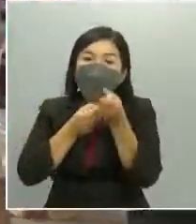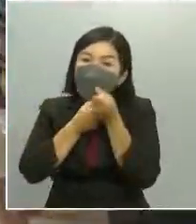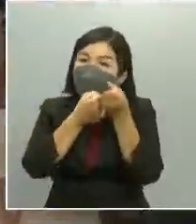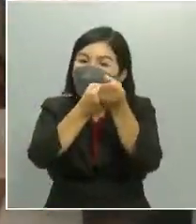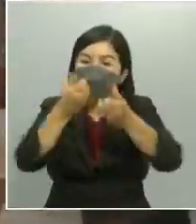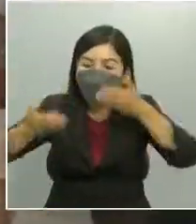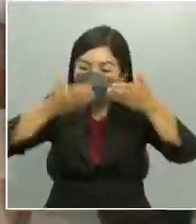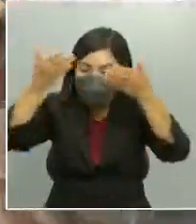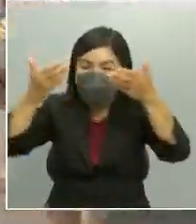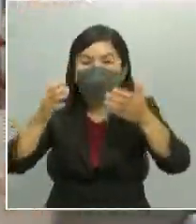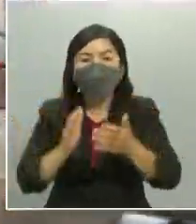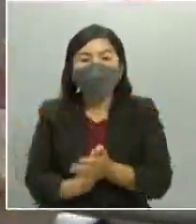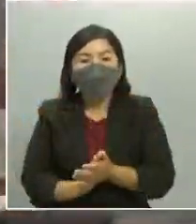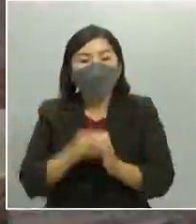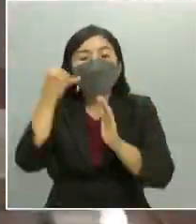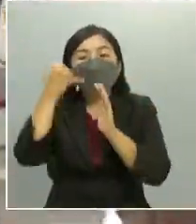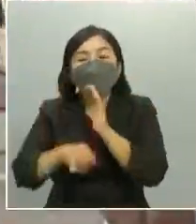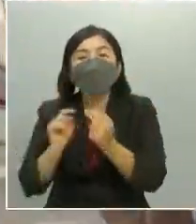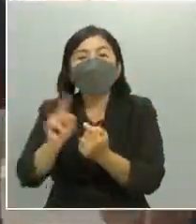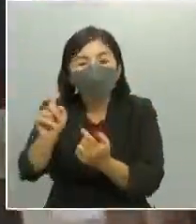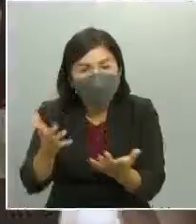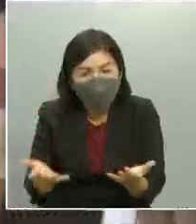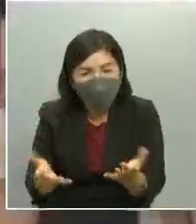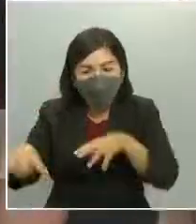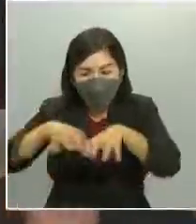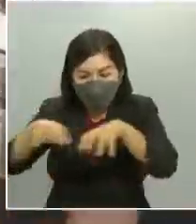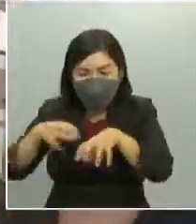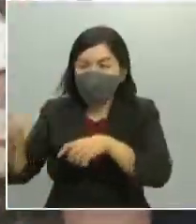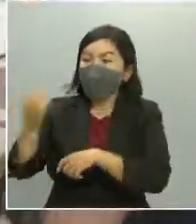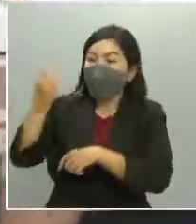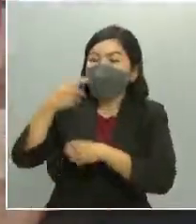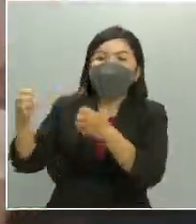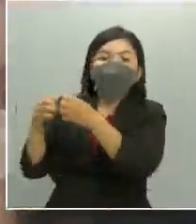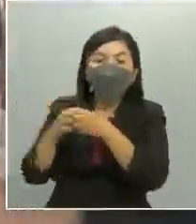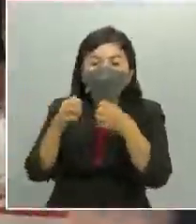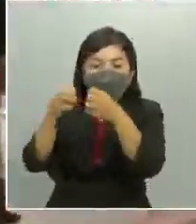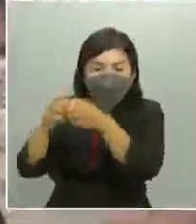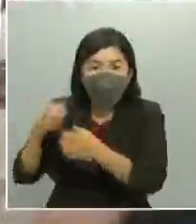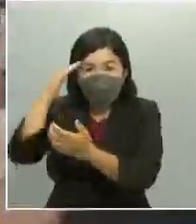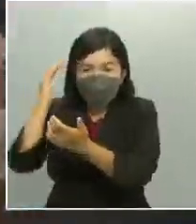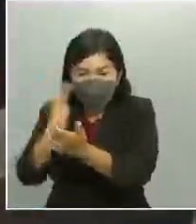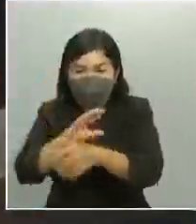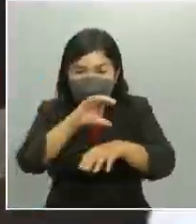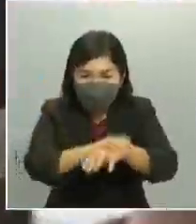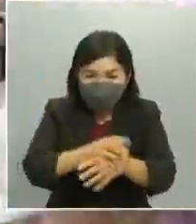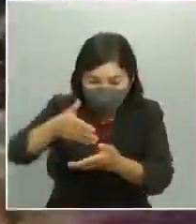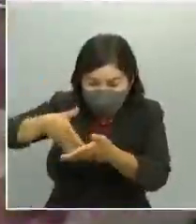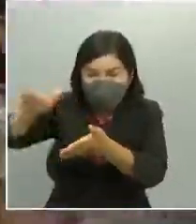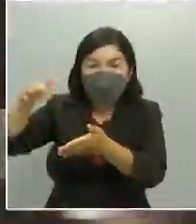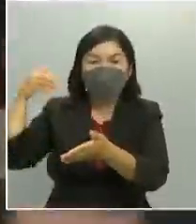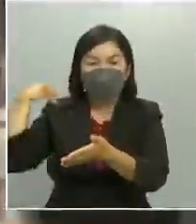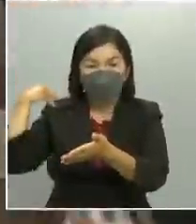ในงานเขาถามว่าผิดตรงไหนผู้จัดงานมากล่าวหาว่ามาป่วนจนเรียกตำรวจมาจากงานแล้วถูกไล่ออก